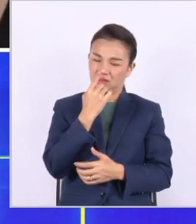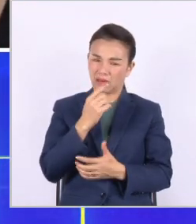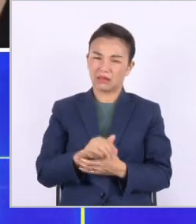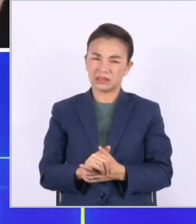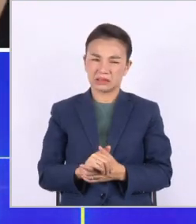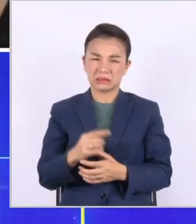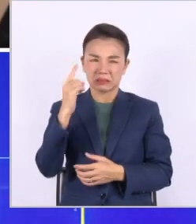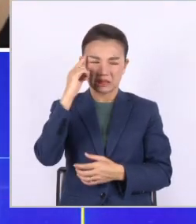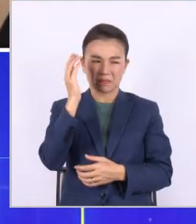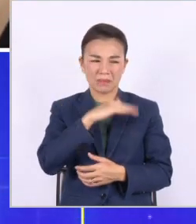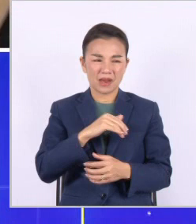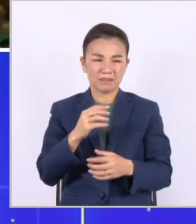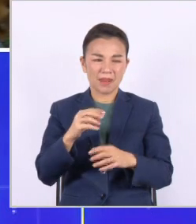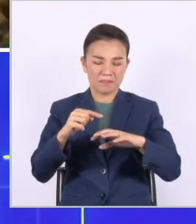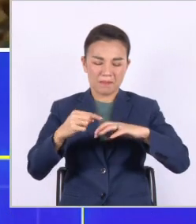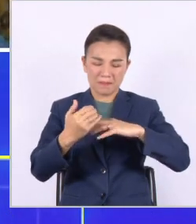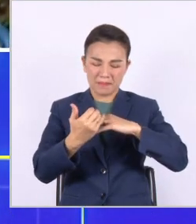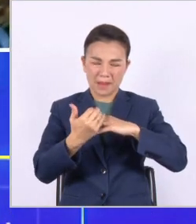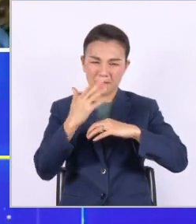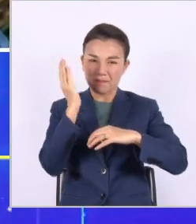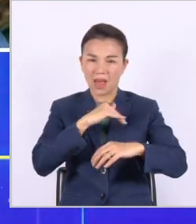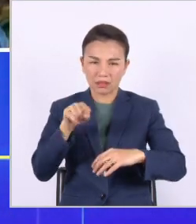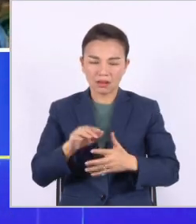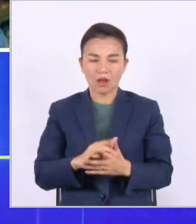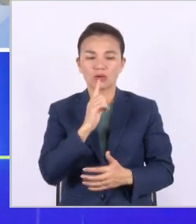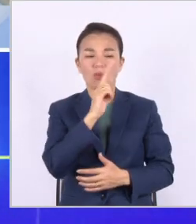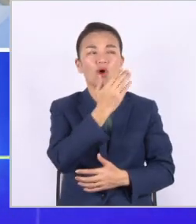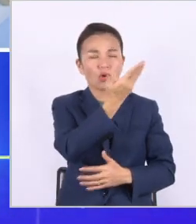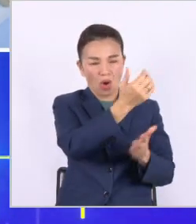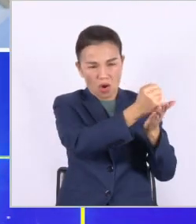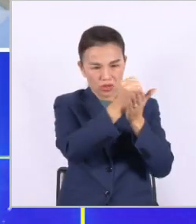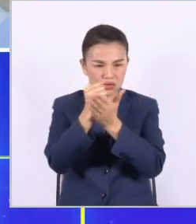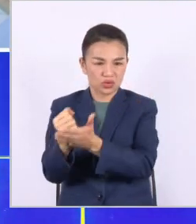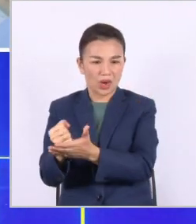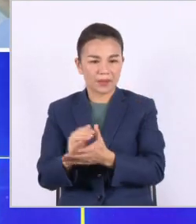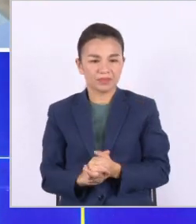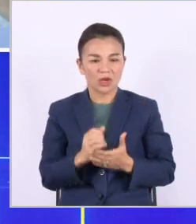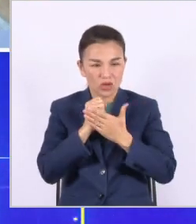สบ เ นื้อมันคงเริ่มเน่าแล้วอ่ะกลายเป็นว่าต้องแจ้งกู้ภัยมาแบบนี ้ ช่วยเหลือได้สำ